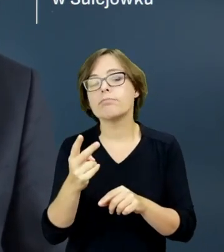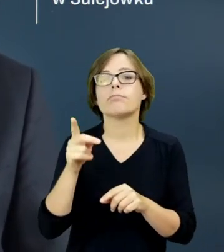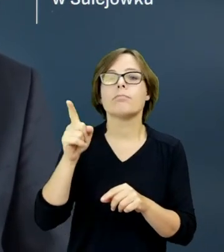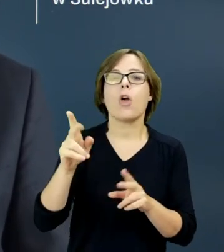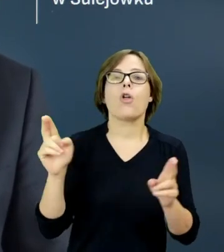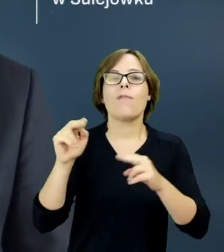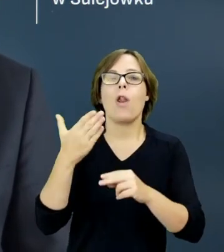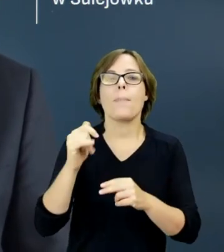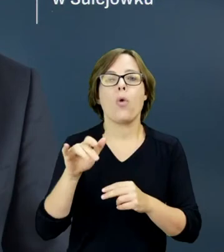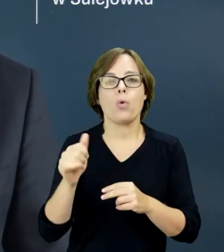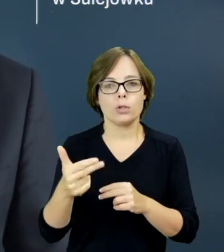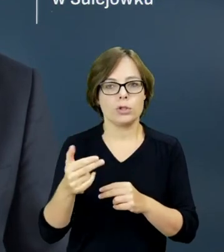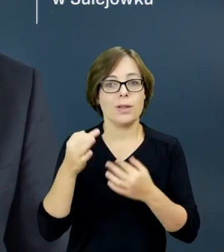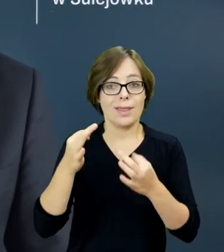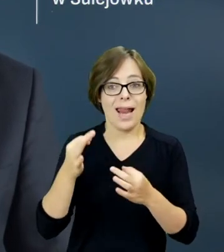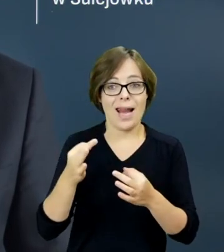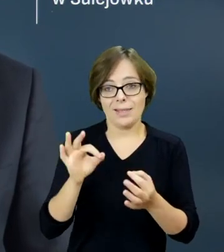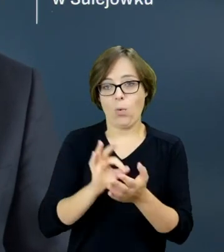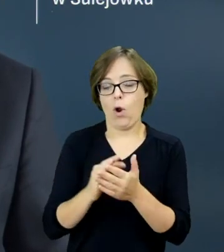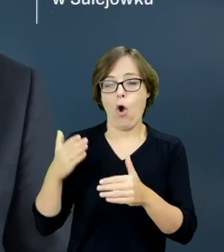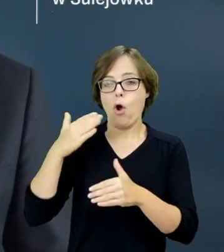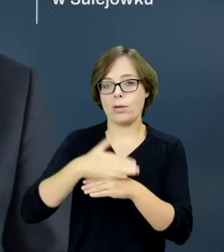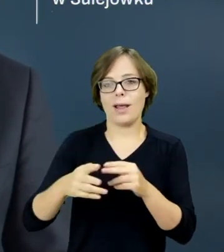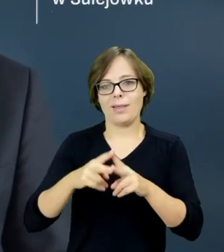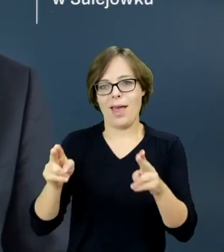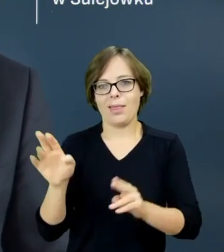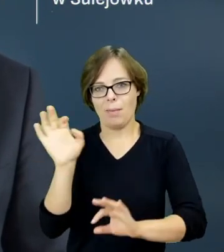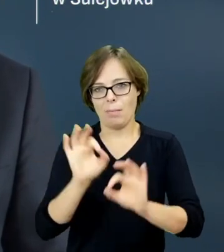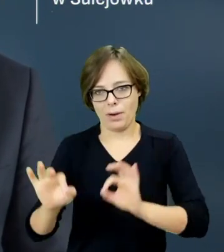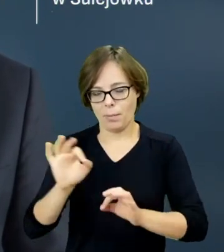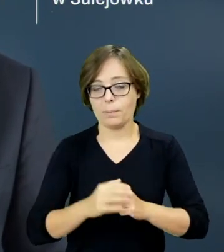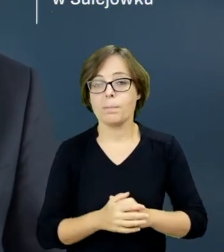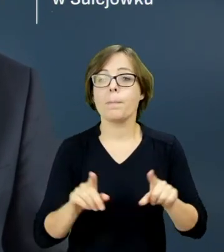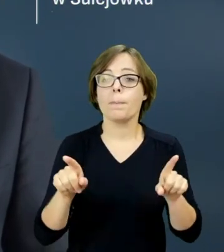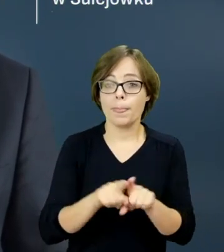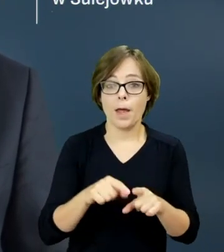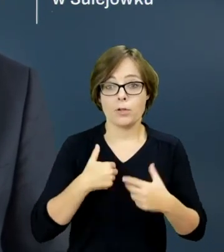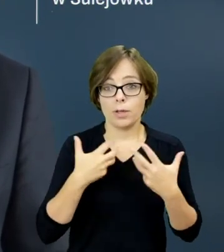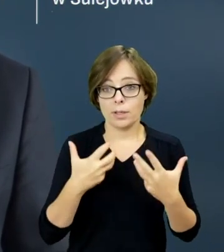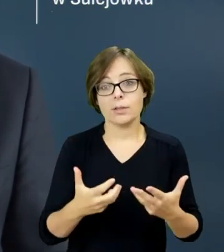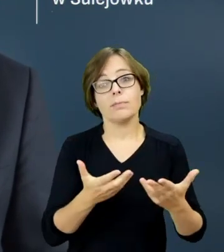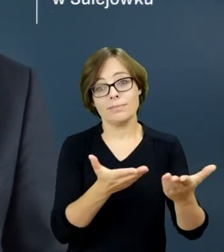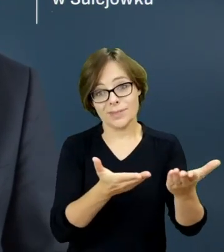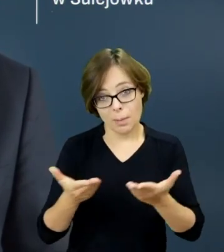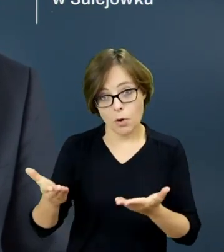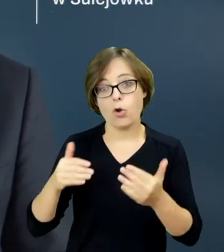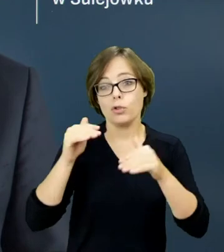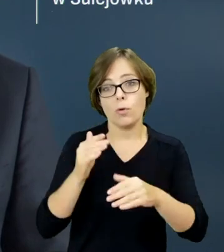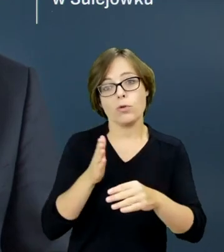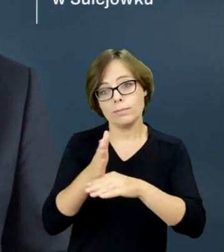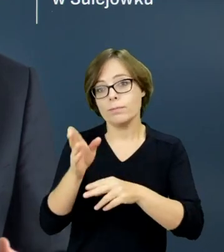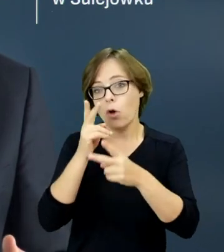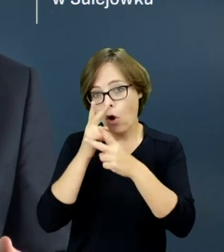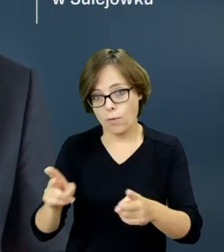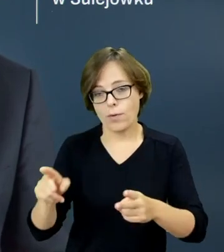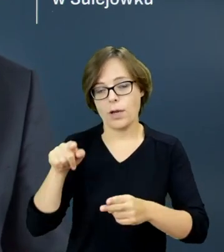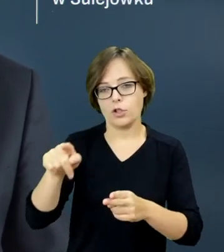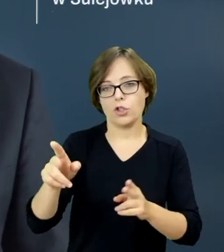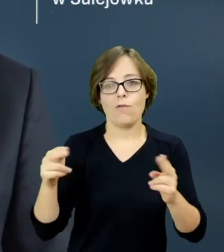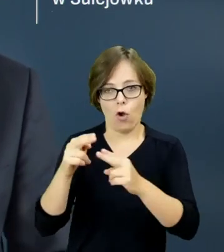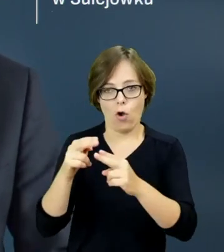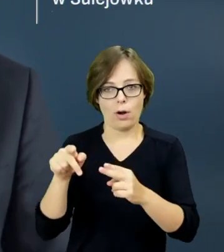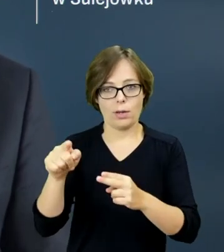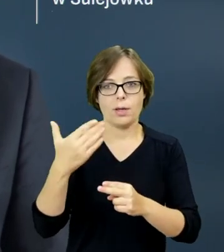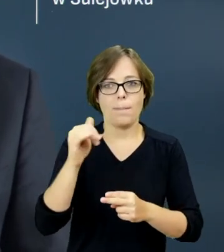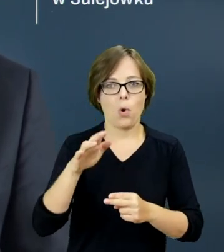etapie rewitalizacji. I od razu z tego miejsca chciałem Państwa zaprosić do odwiedzenia dworku Milusin, gdy już go oddamy